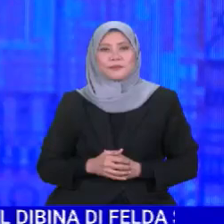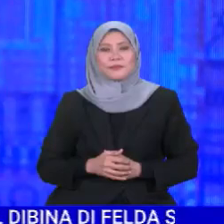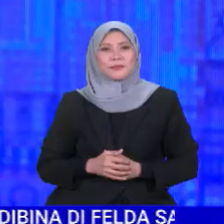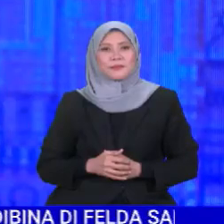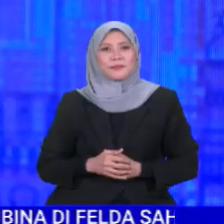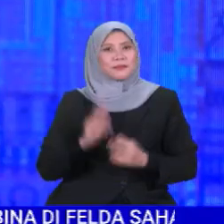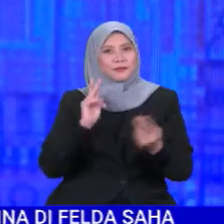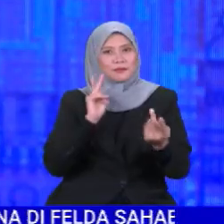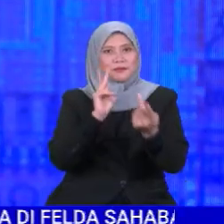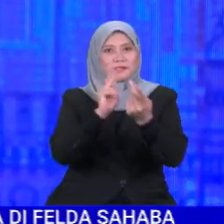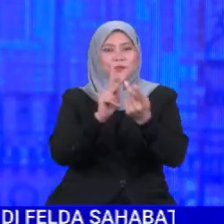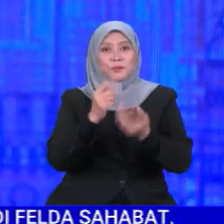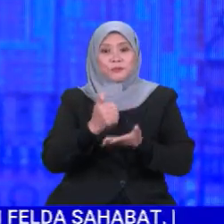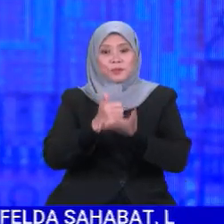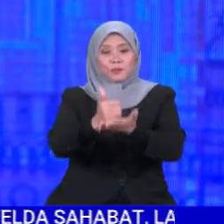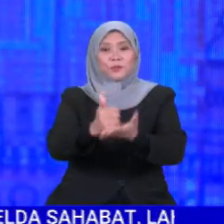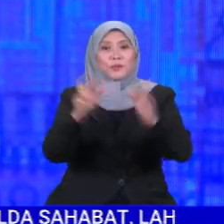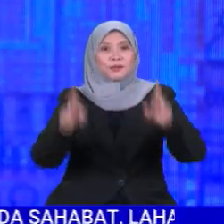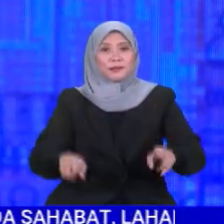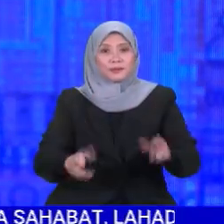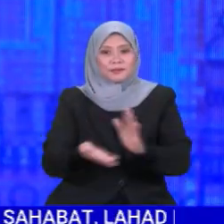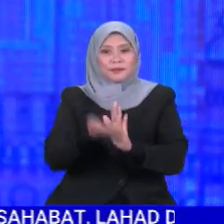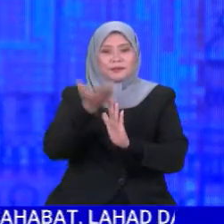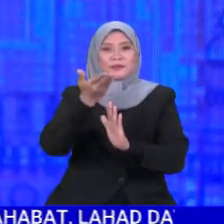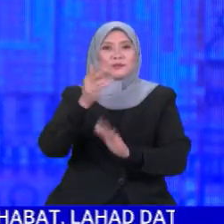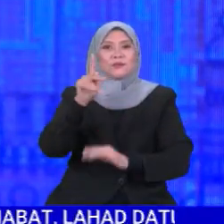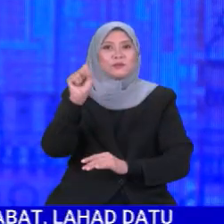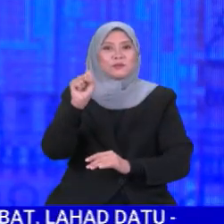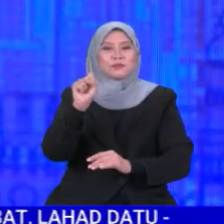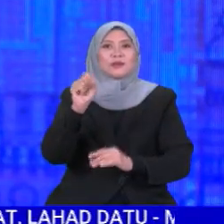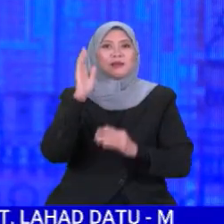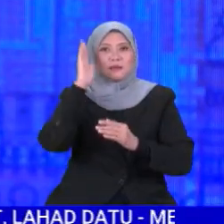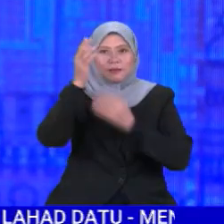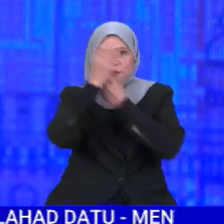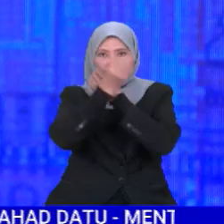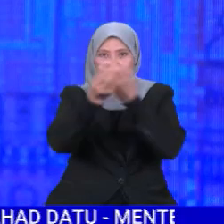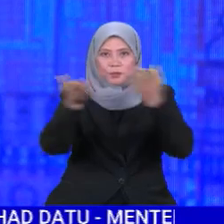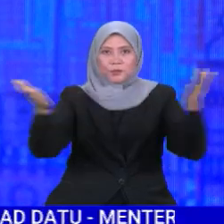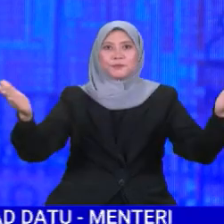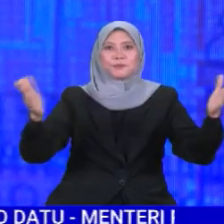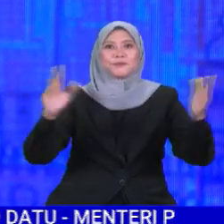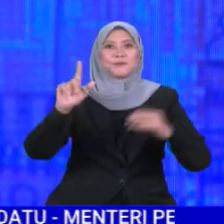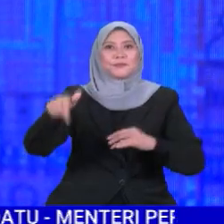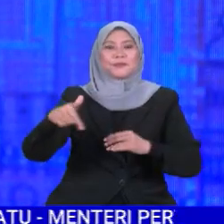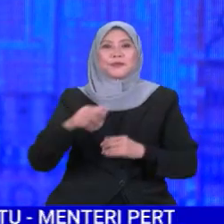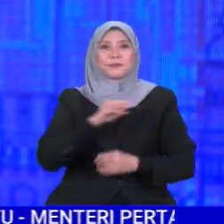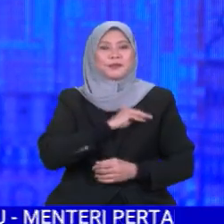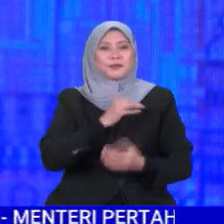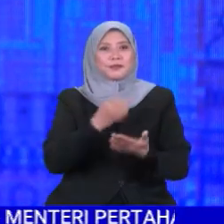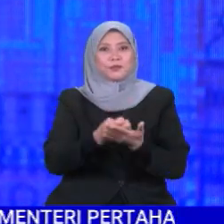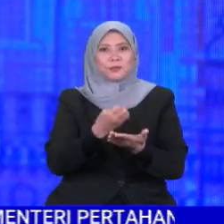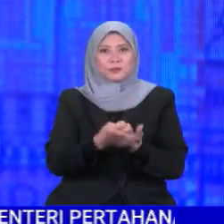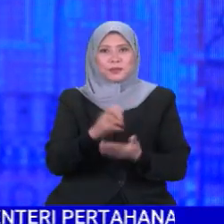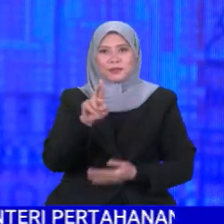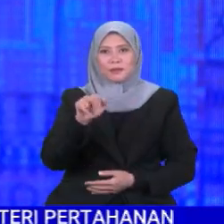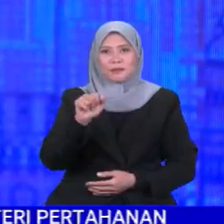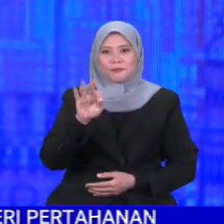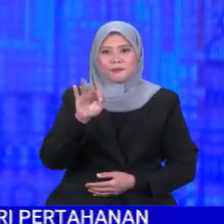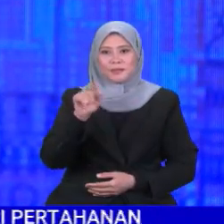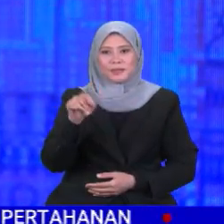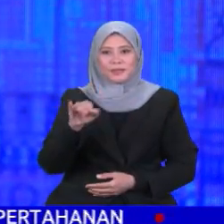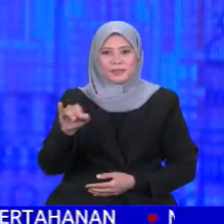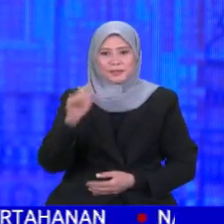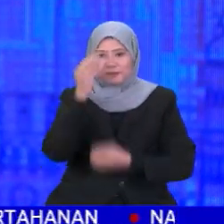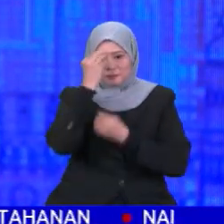Beberapa langkah sesuai membantu rakyat tangani kenaikan kos sara hidup akan diumum dalam tempoh terdekat. Menteri Ekonomi Rafizi Ramli